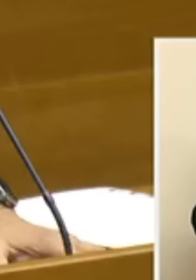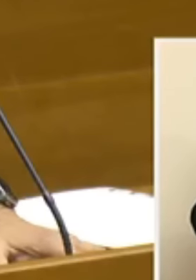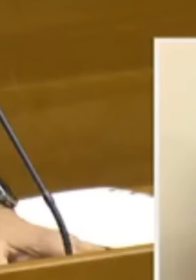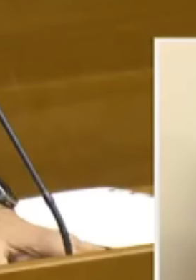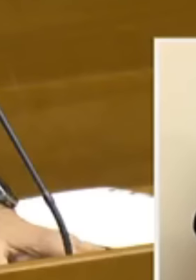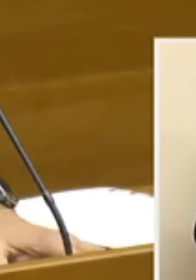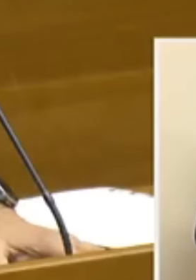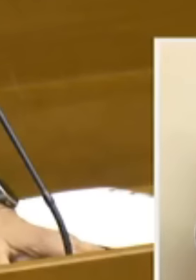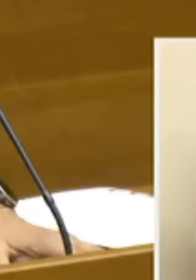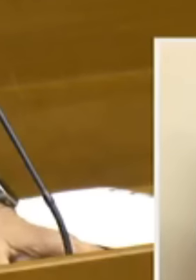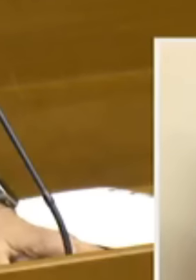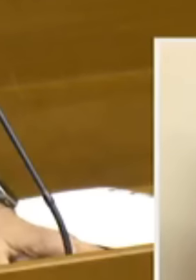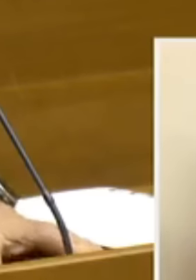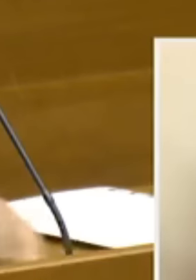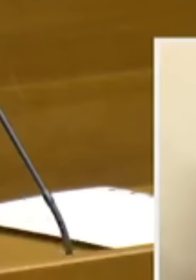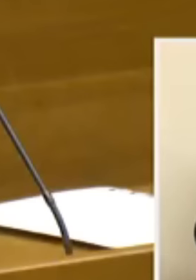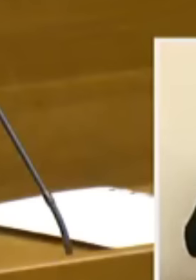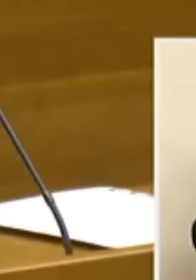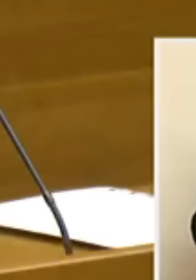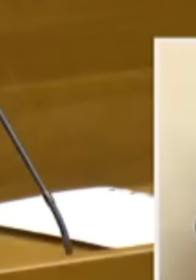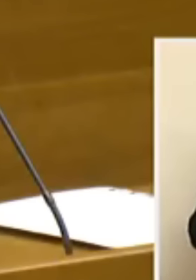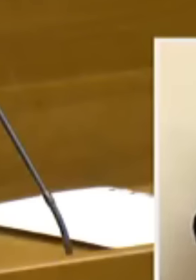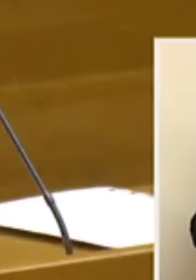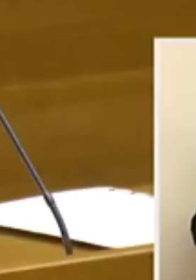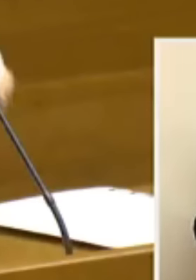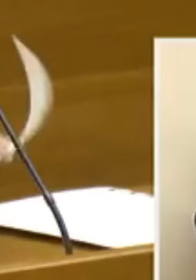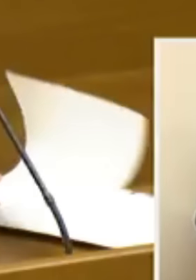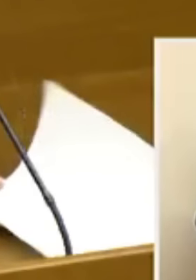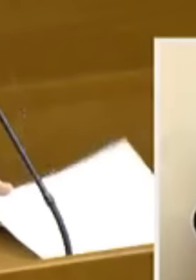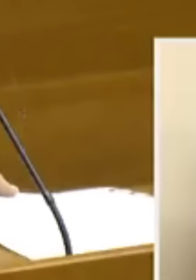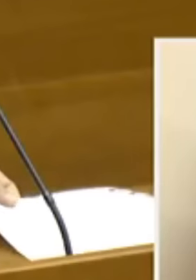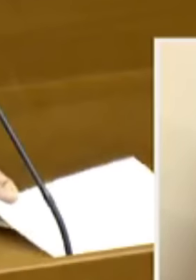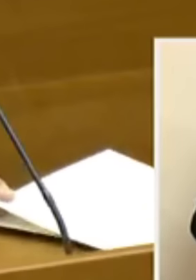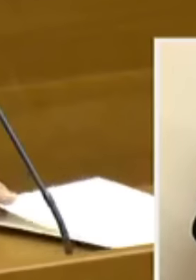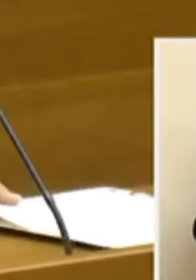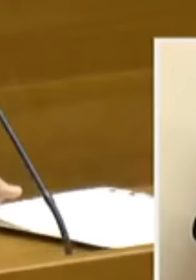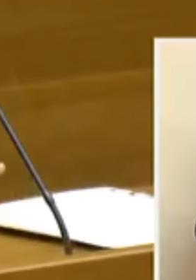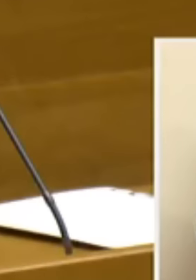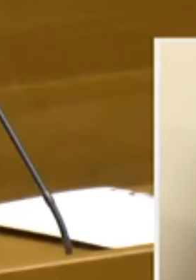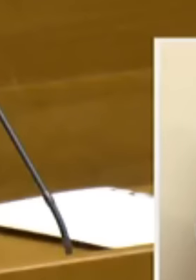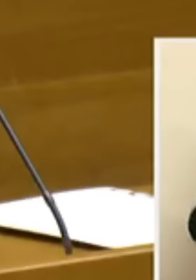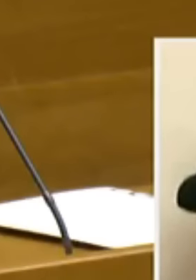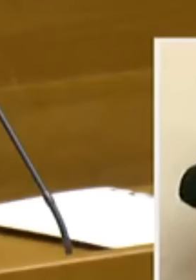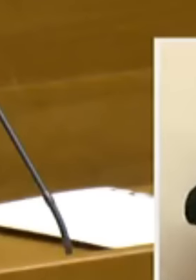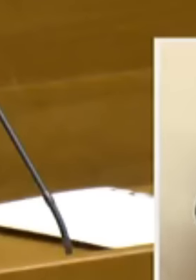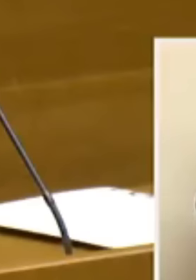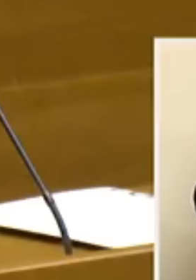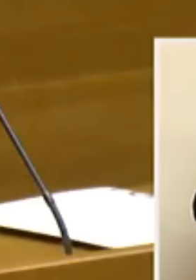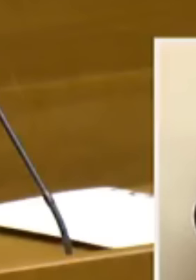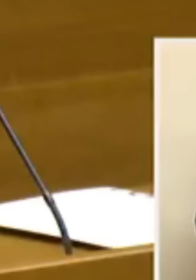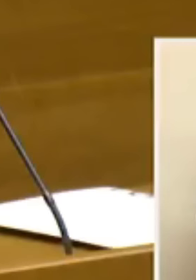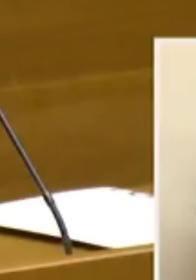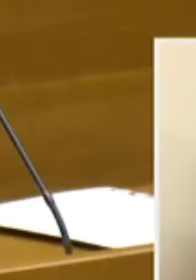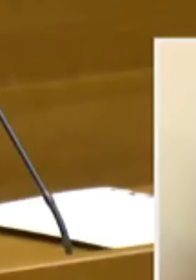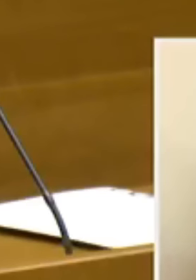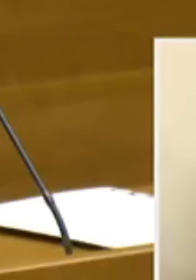l'alarma? Per què el seu govern tardà tant en avisar que hi havia perill de mort? I aquesta pregunta no me l'ha de